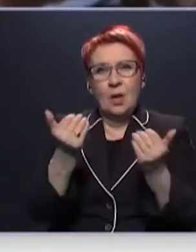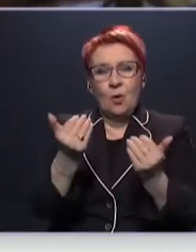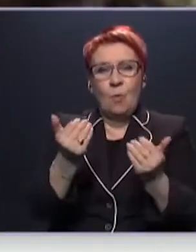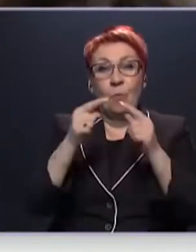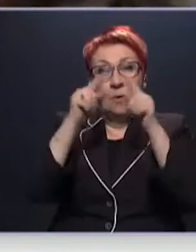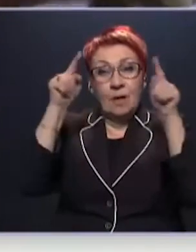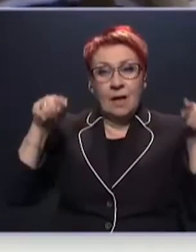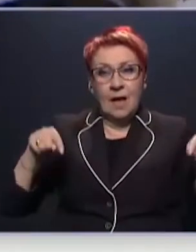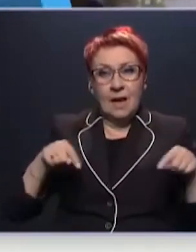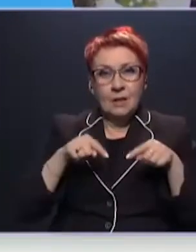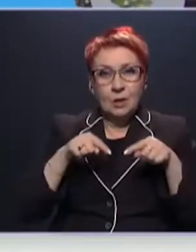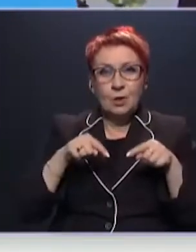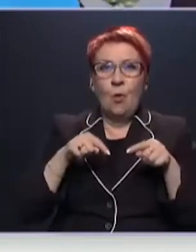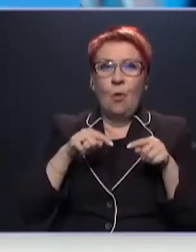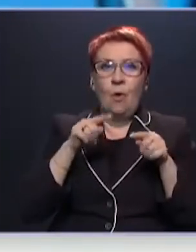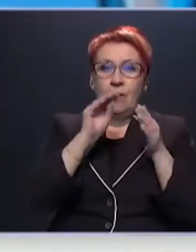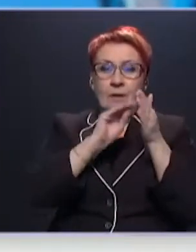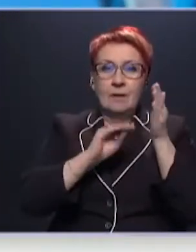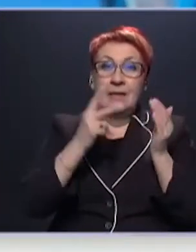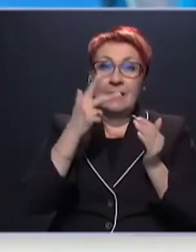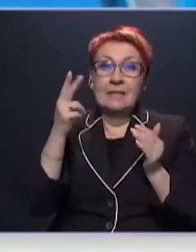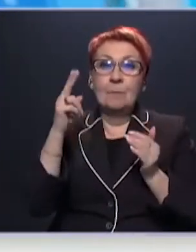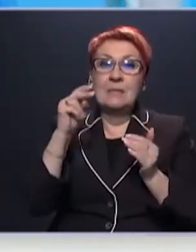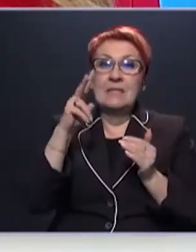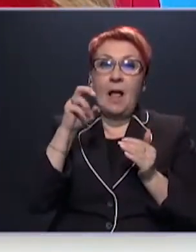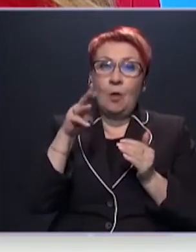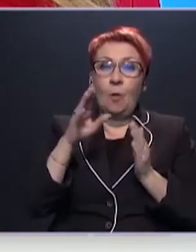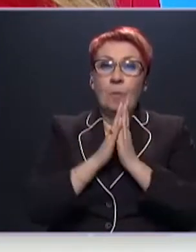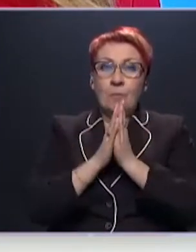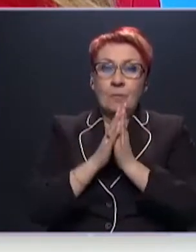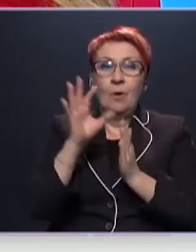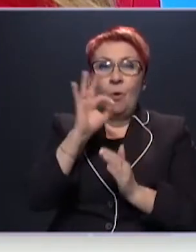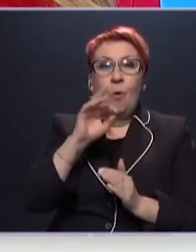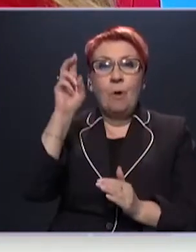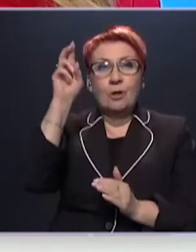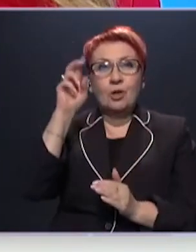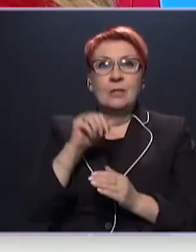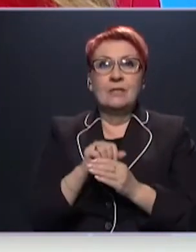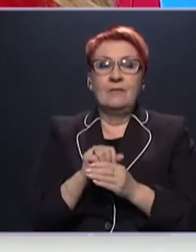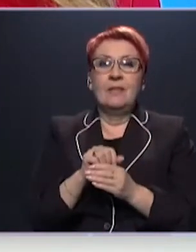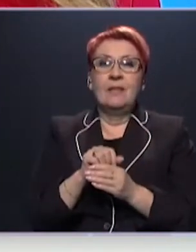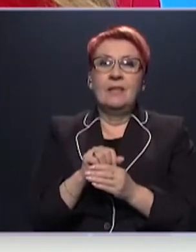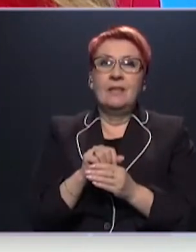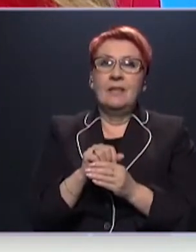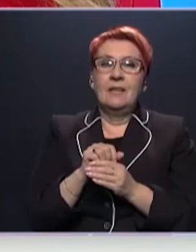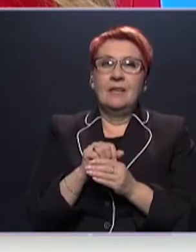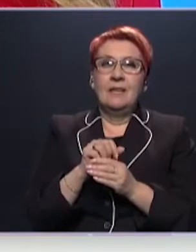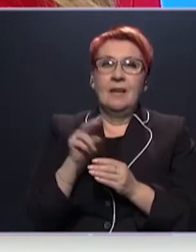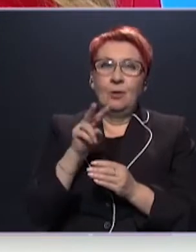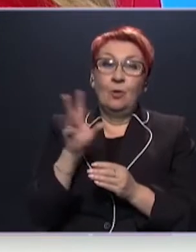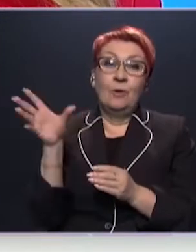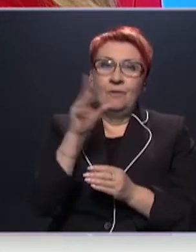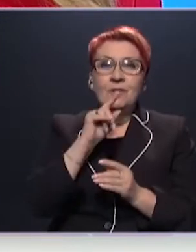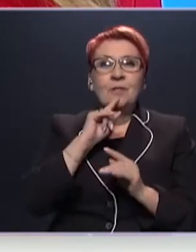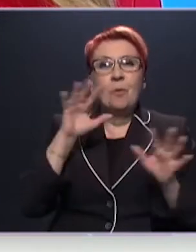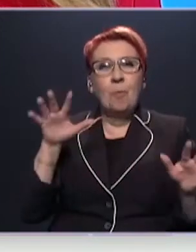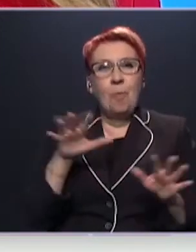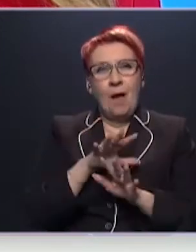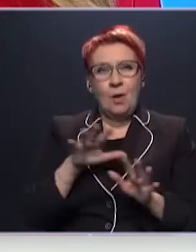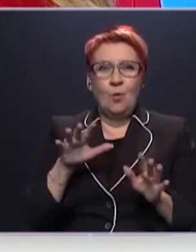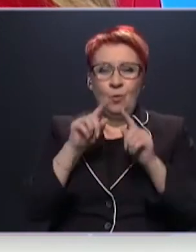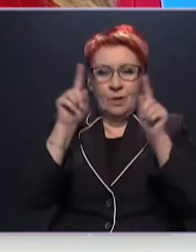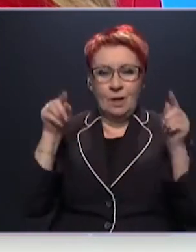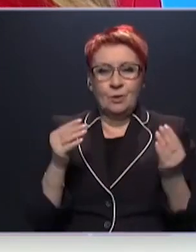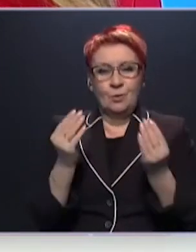листки с молитвами, 33-й псалом на божественной литургии, и они все поют. И это